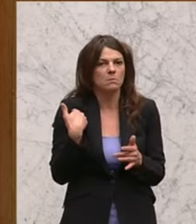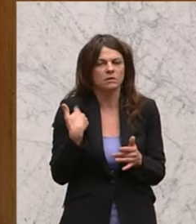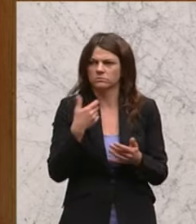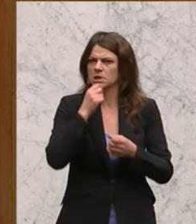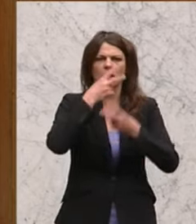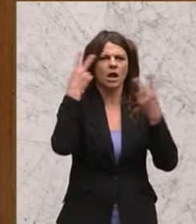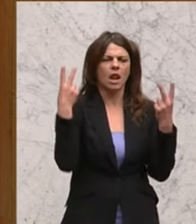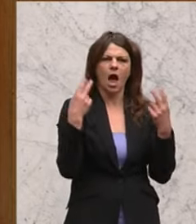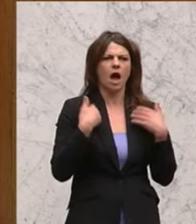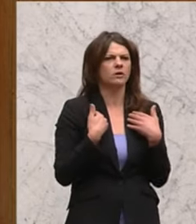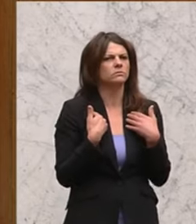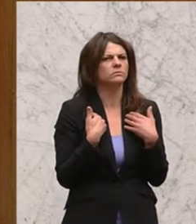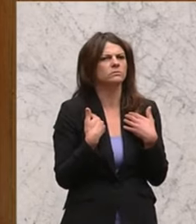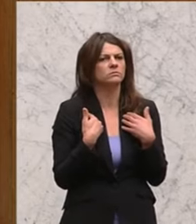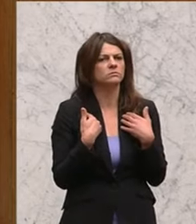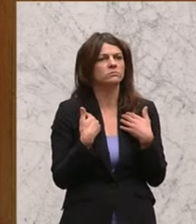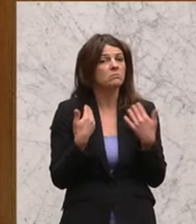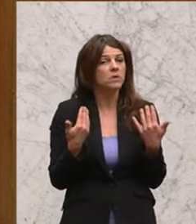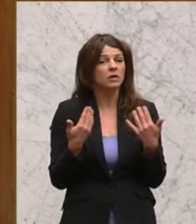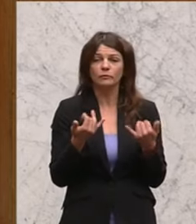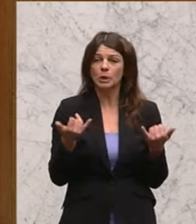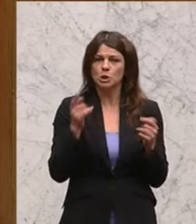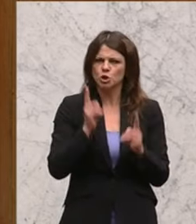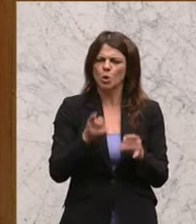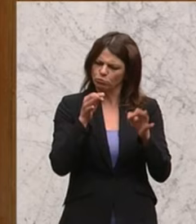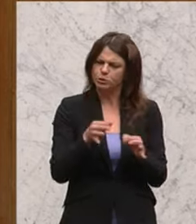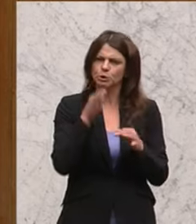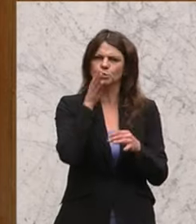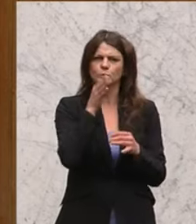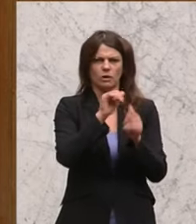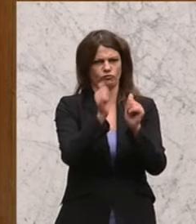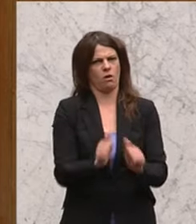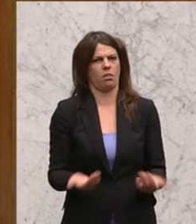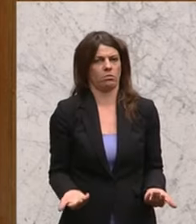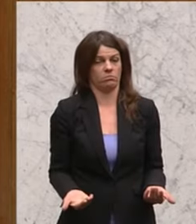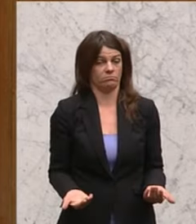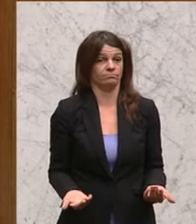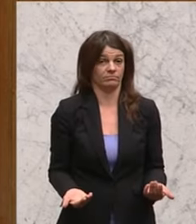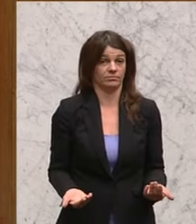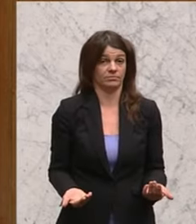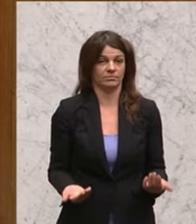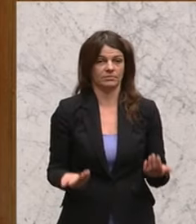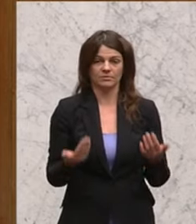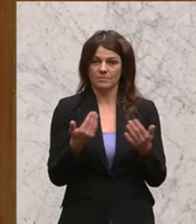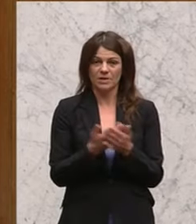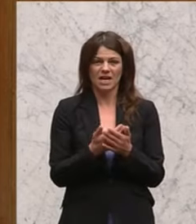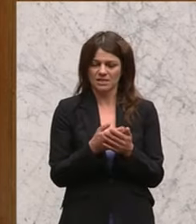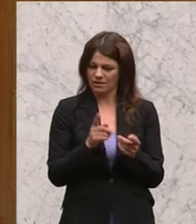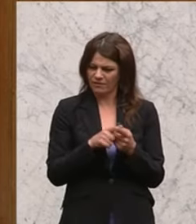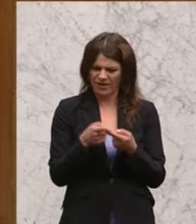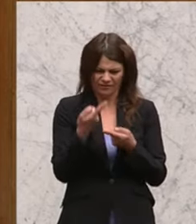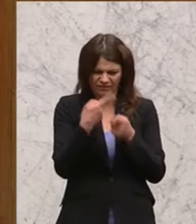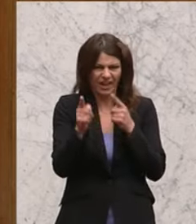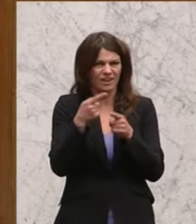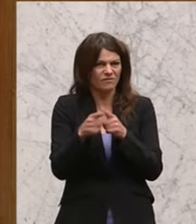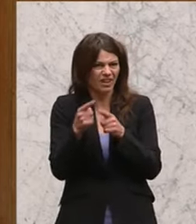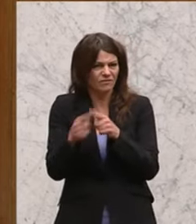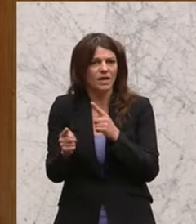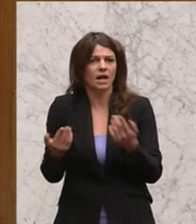ist, wie unsere Zukunft gestaltet werden soll. In dieses geistiges Vakuum, in diese